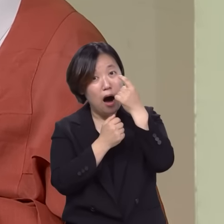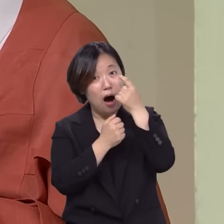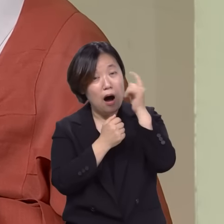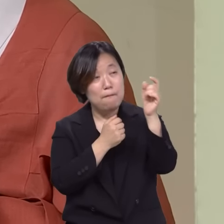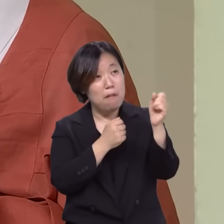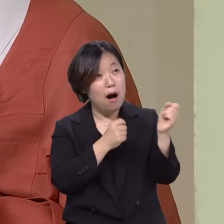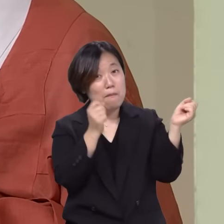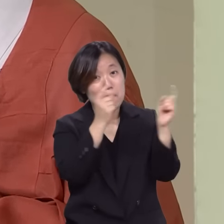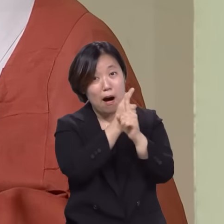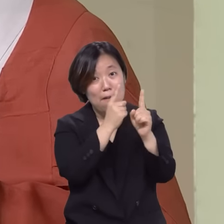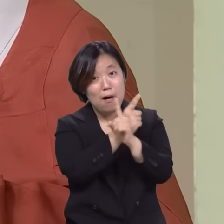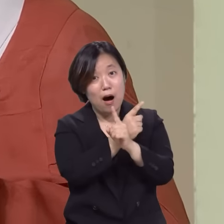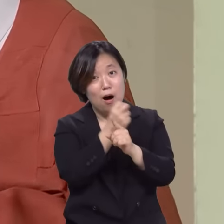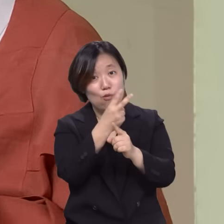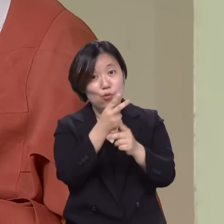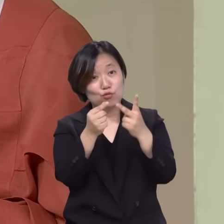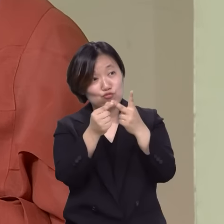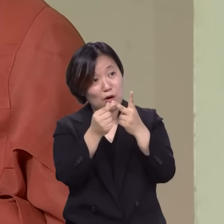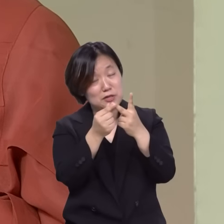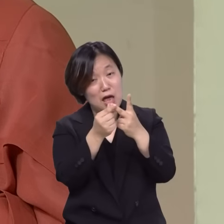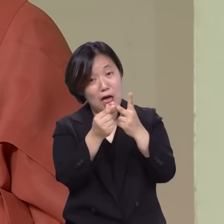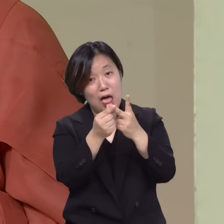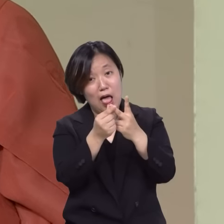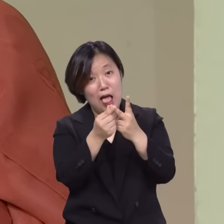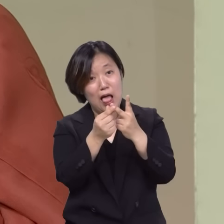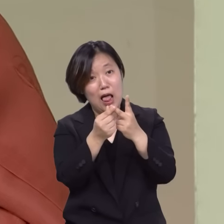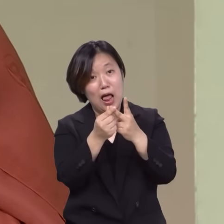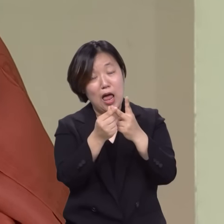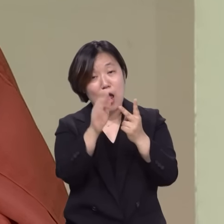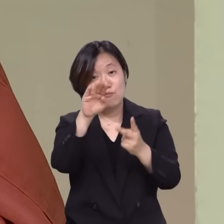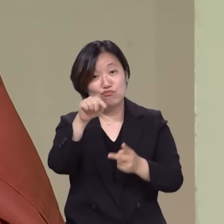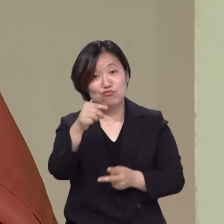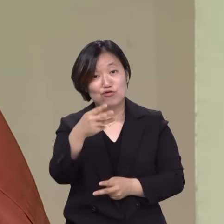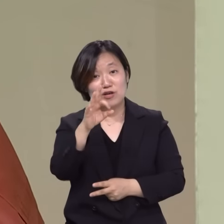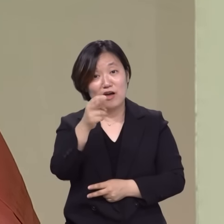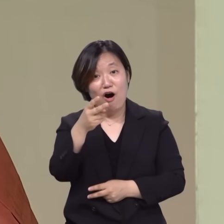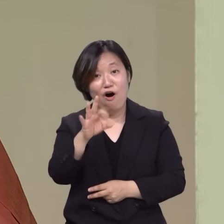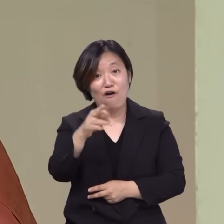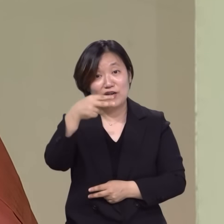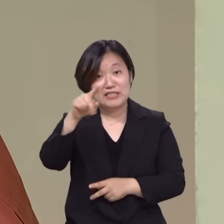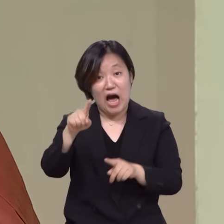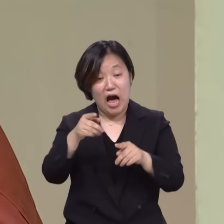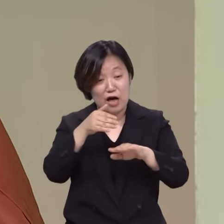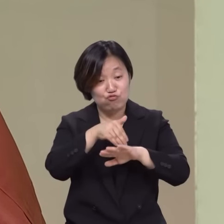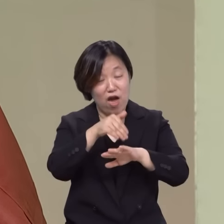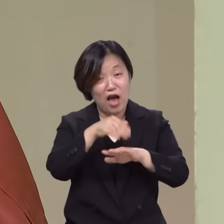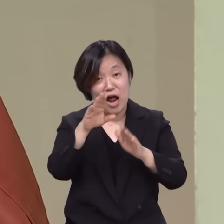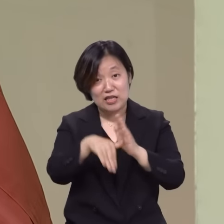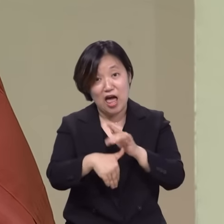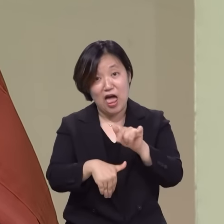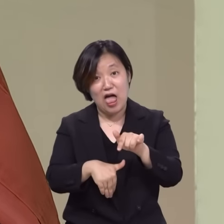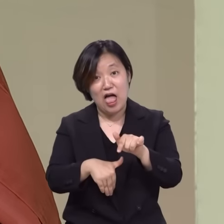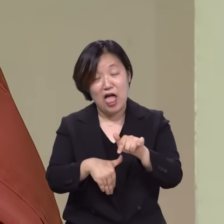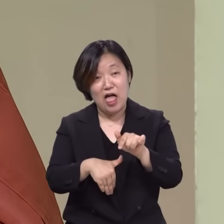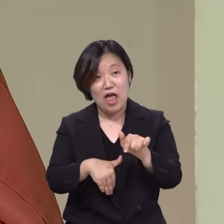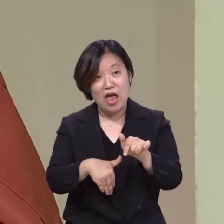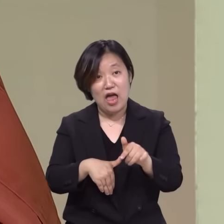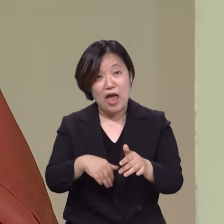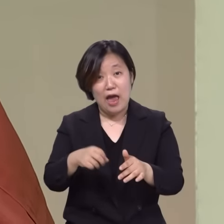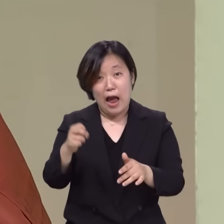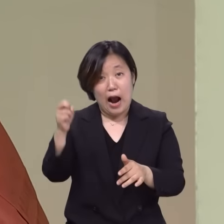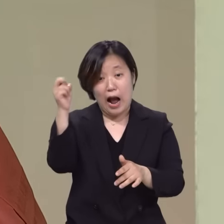302 체 되지 않았던 젊은 시절에 울진 불령사 수행하고 있었을 때 급성